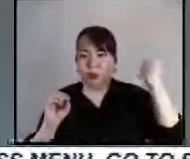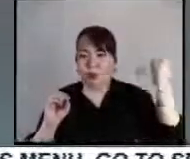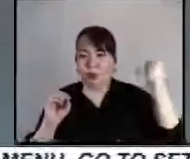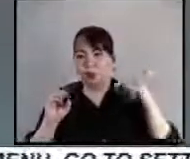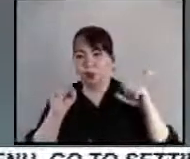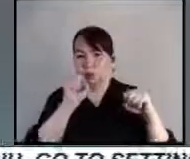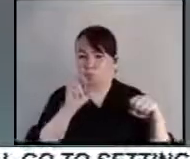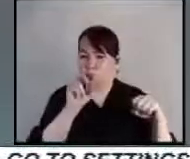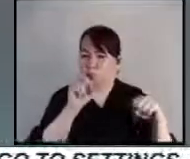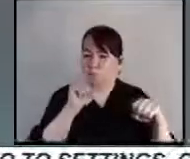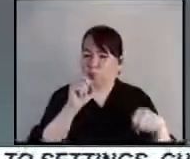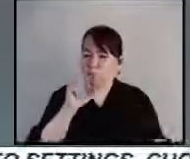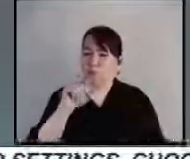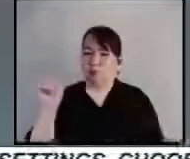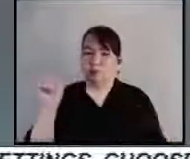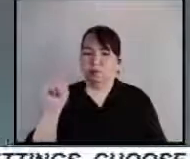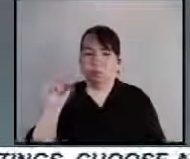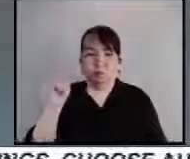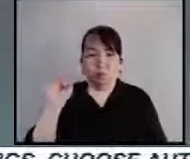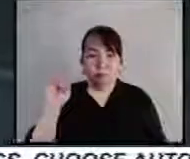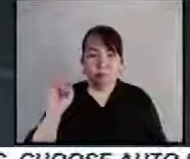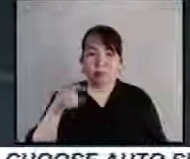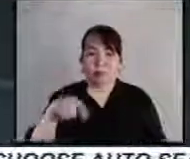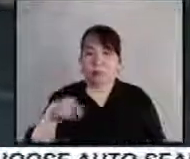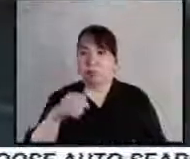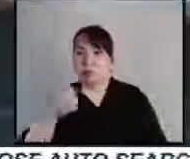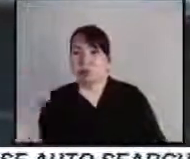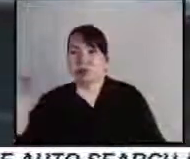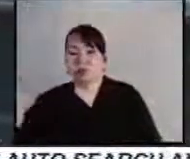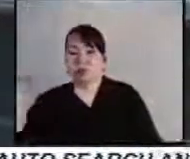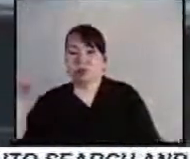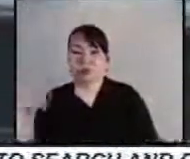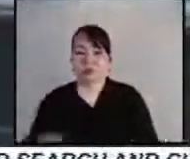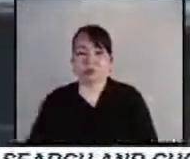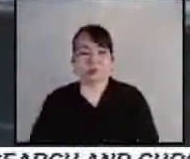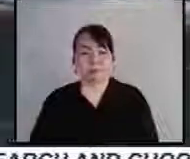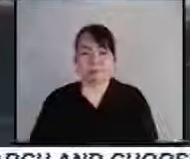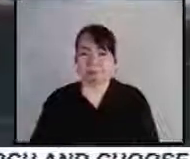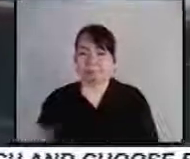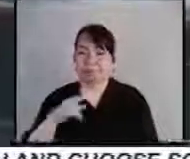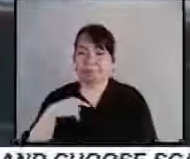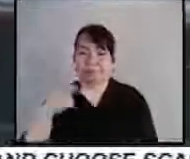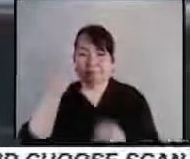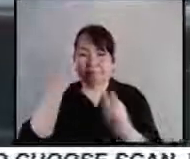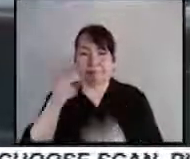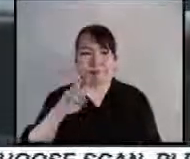draw record naman ang tubong Cotabato na si Baldonado. Para sa Rise and Shine Pilipinas, Paolo Salamating.